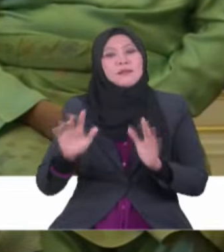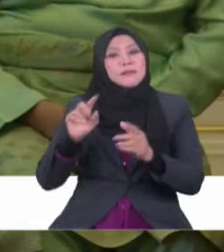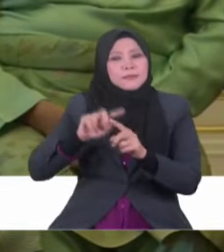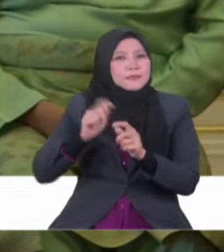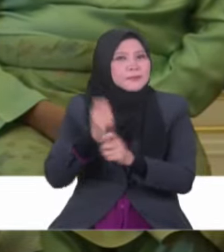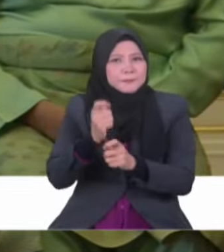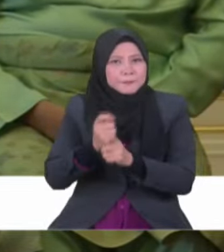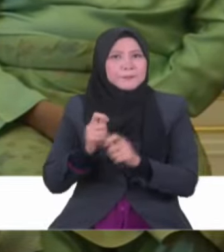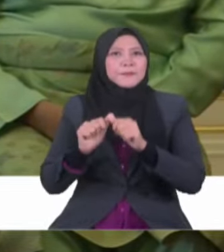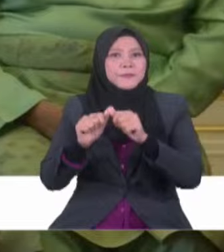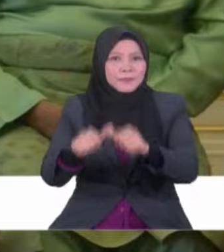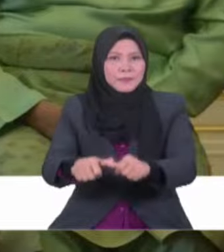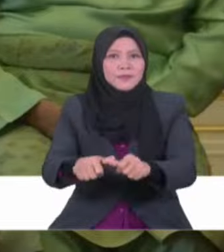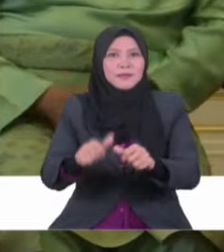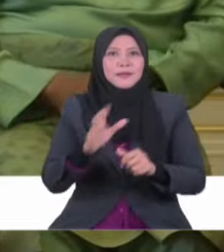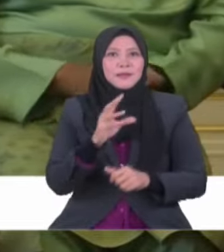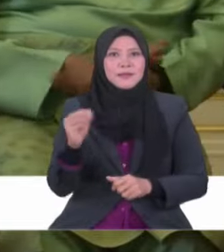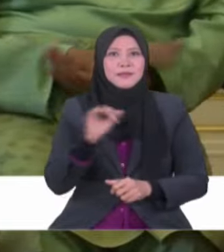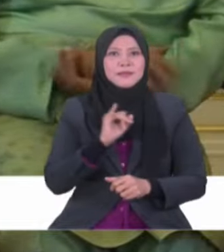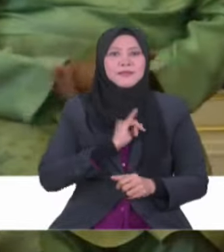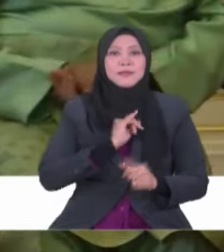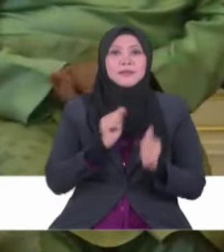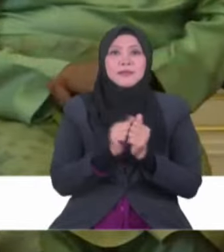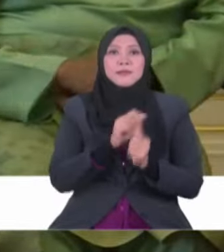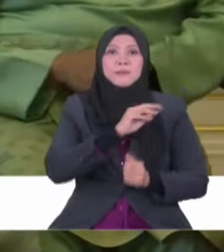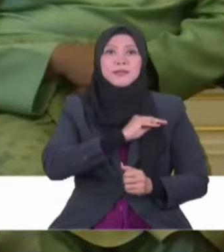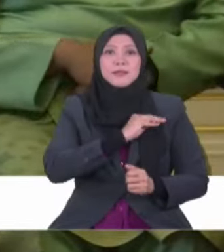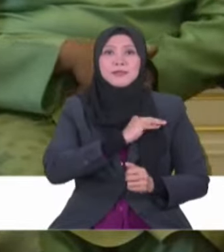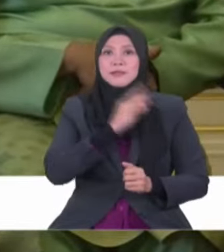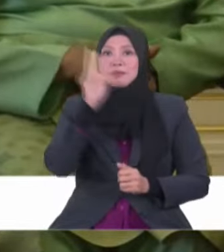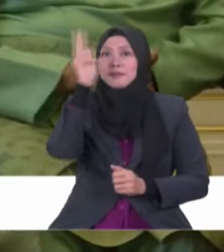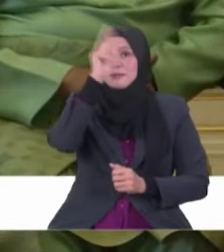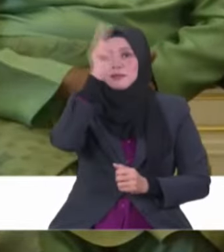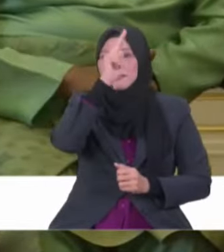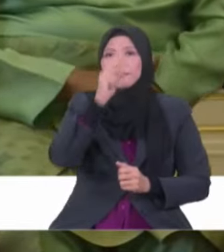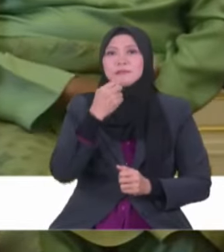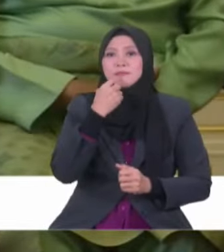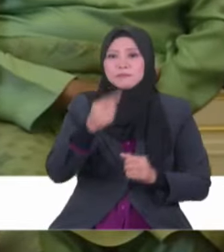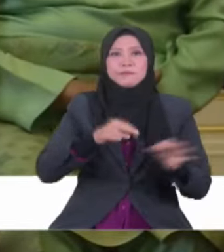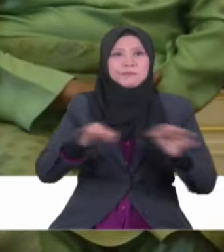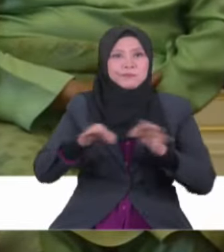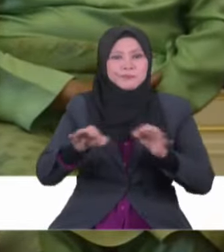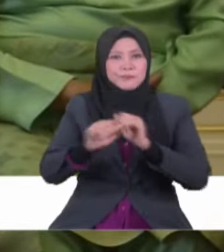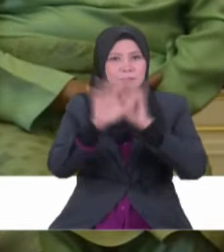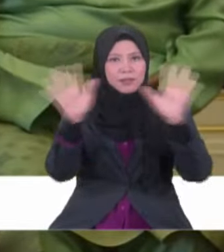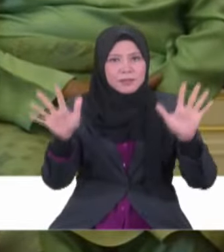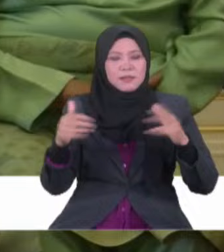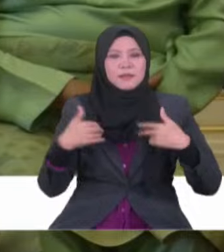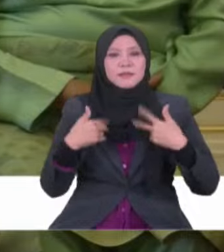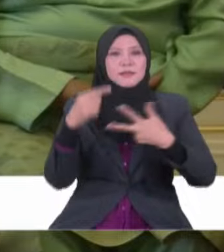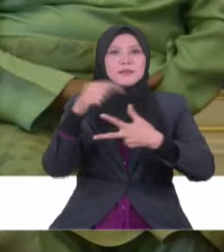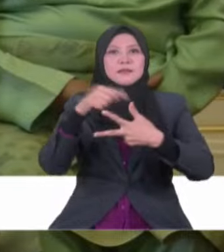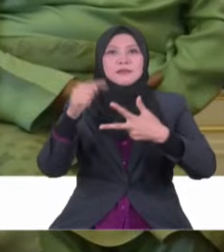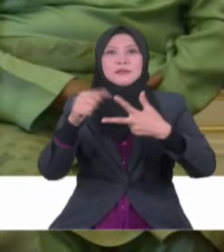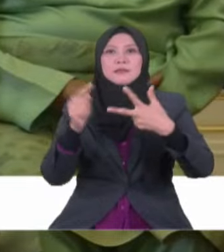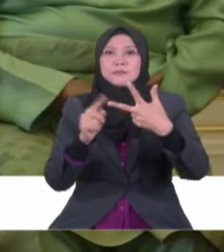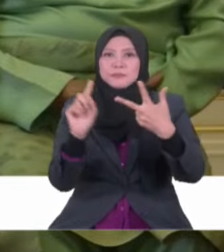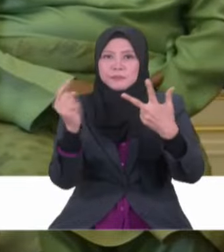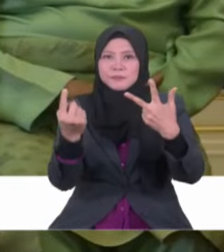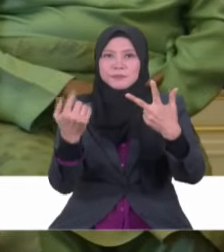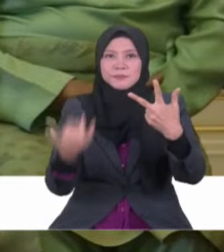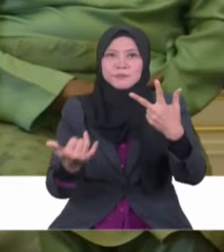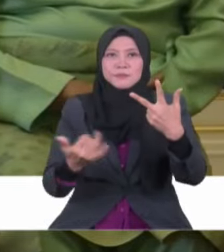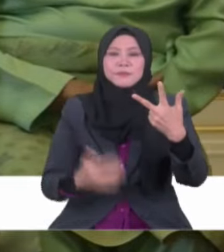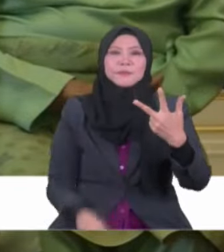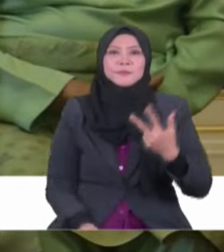ada. Saya dan Jemaah Menteri dan kerajaan, itu pendirian kita jelas. Ada tiga entiti sekarang.